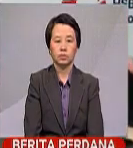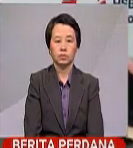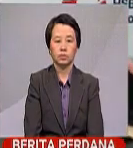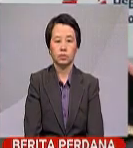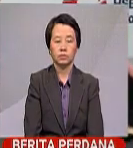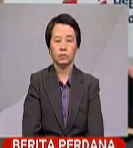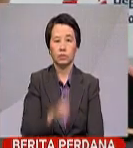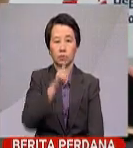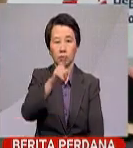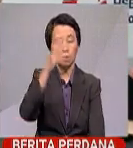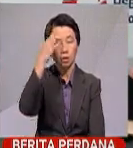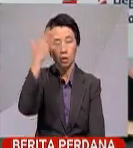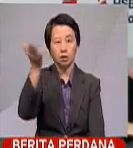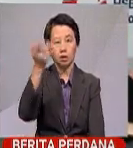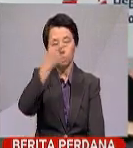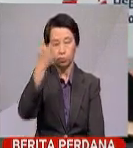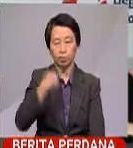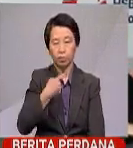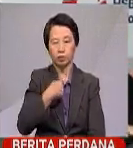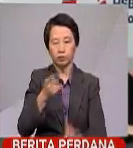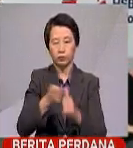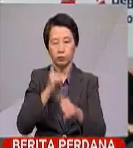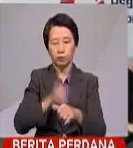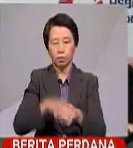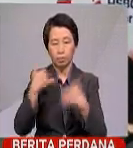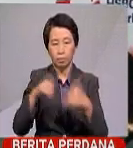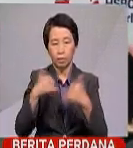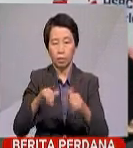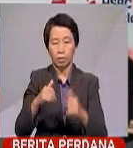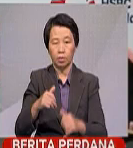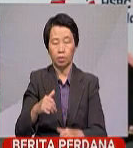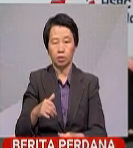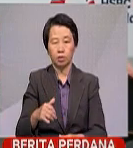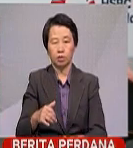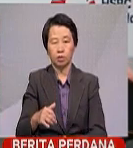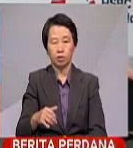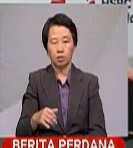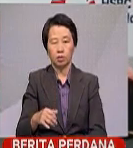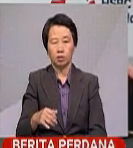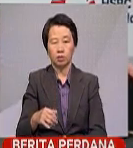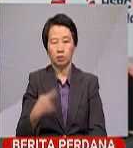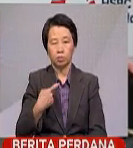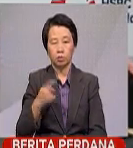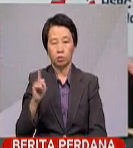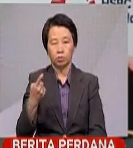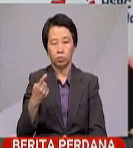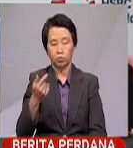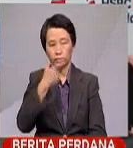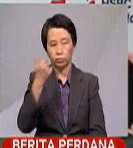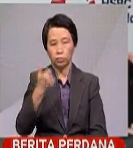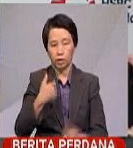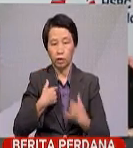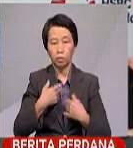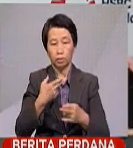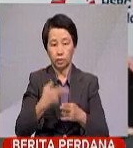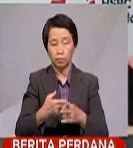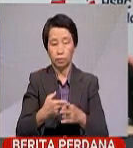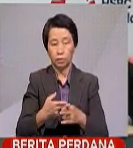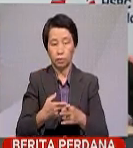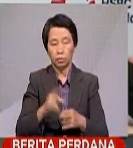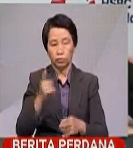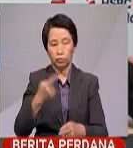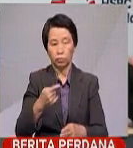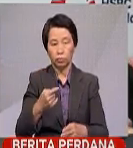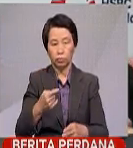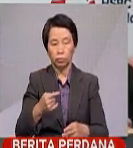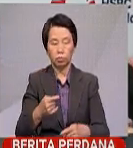Memang tak sangka sebab kita pun first time main 500. Cuma sebab ada nama, cuma